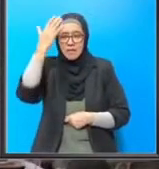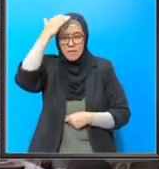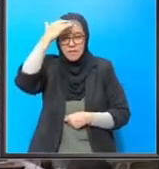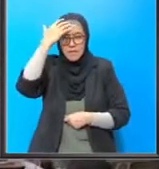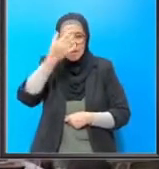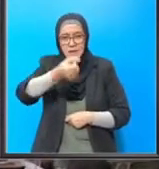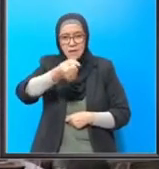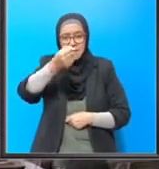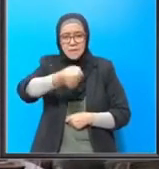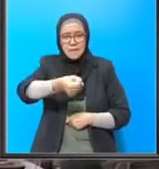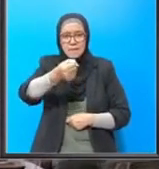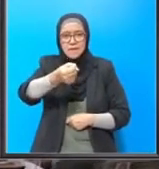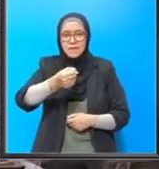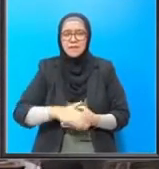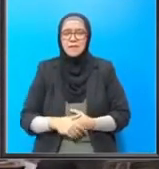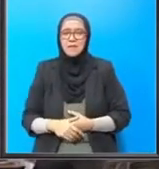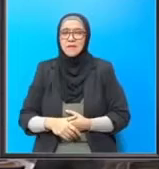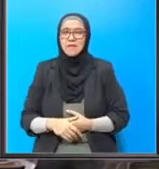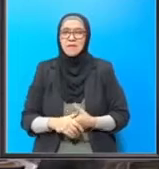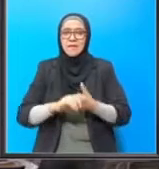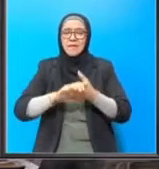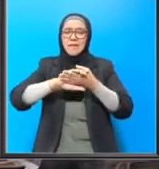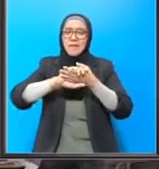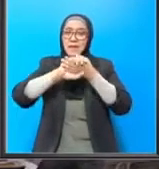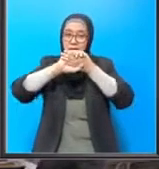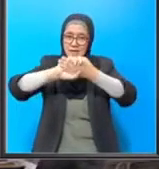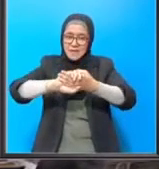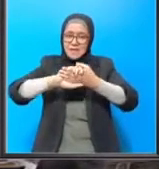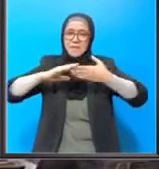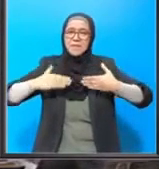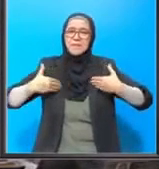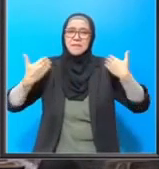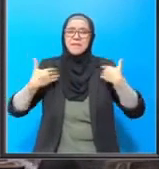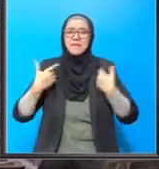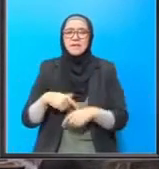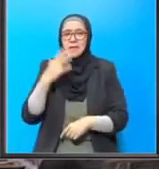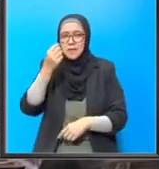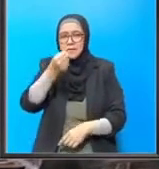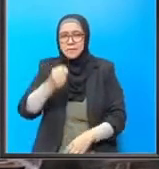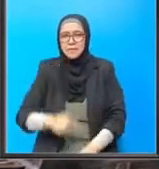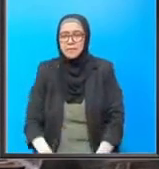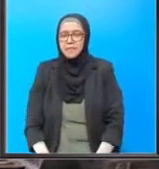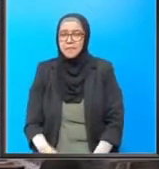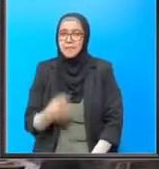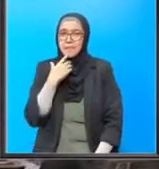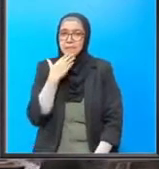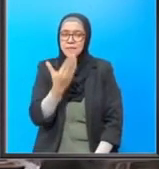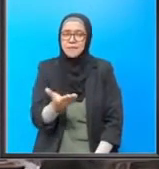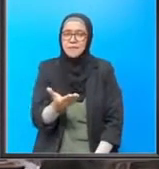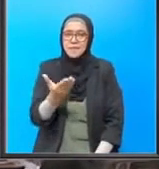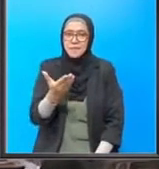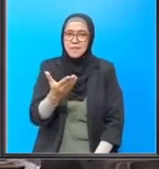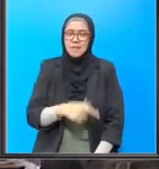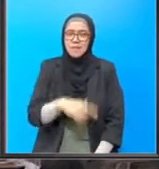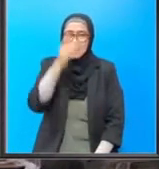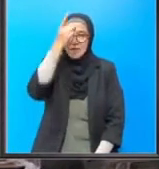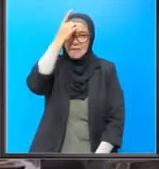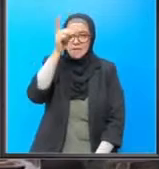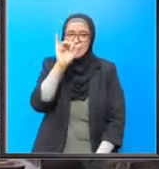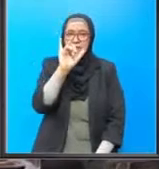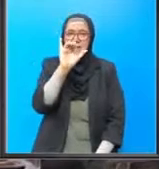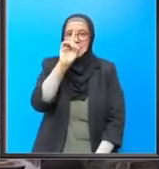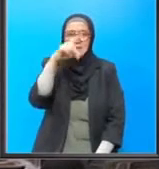waalaikum warahmatullahi wabarakatuh dan salam sejahtera salam Terima kasih Datu mengurusi